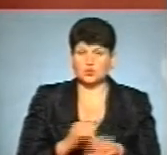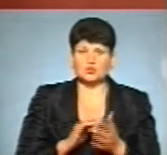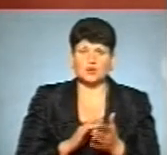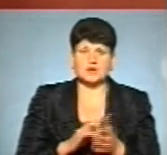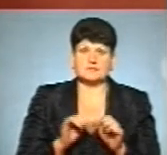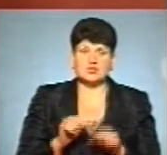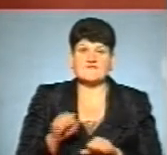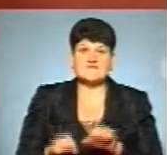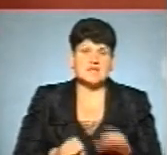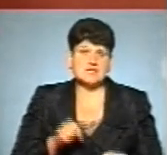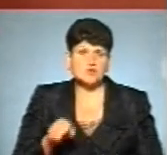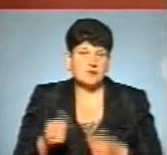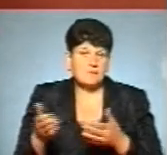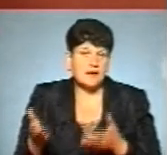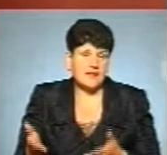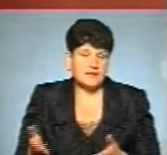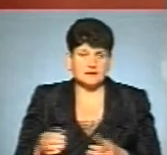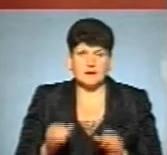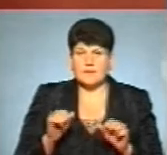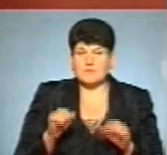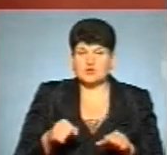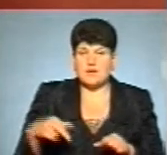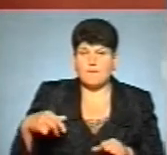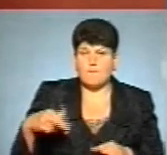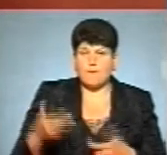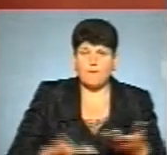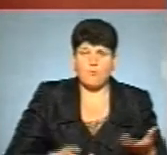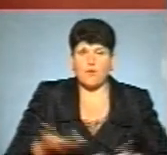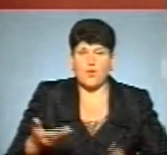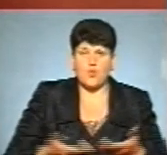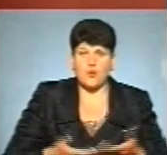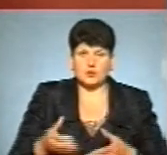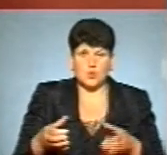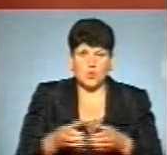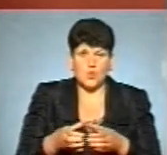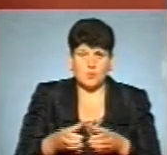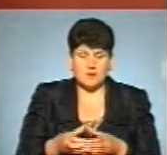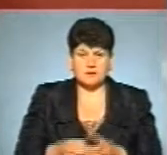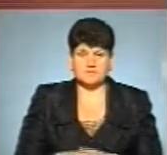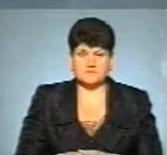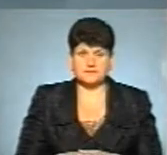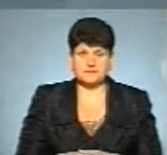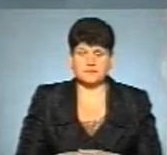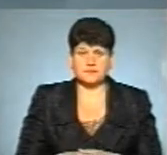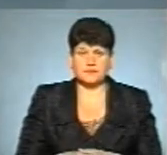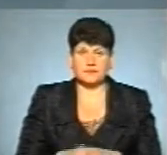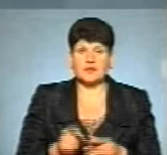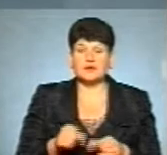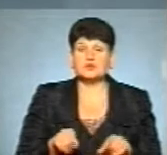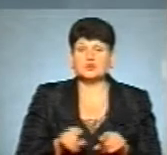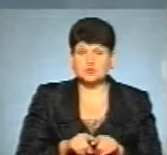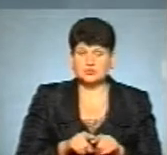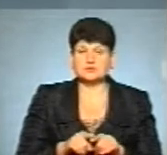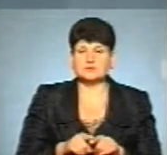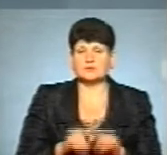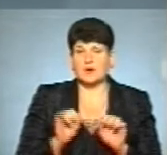можливо, велосипедний, можливо, походи невеликими групами. Давай, Роман, скажи. Тут ти теж можу я